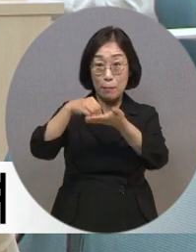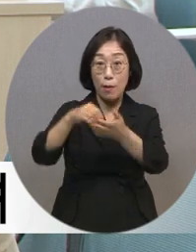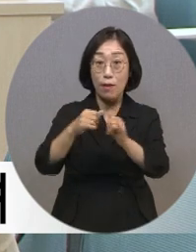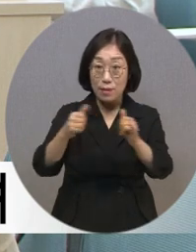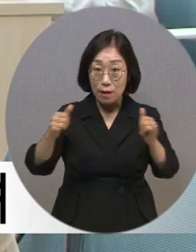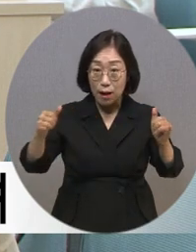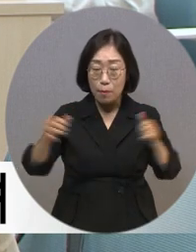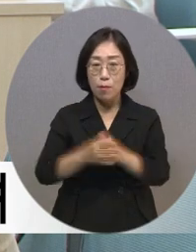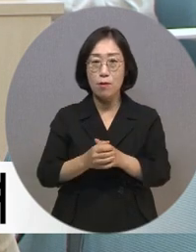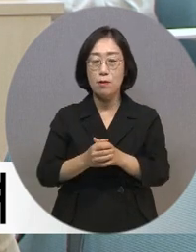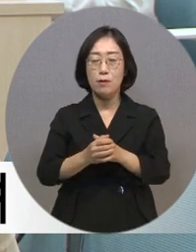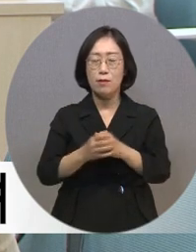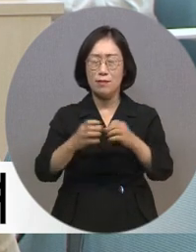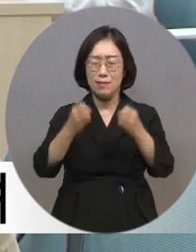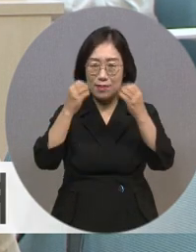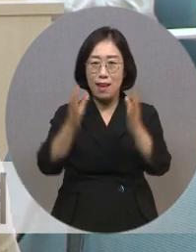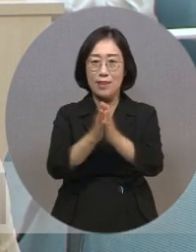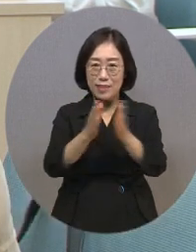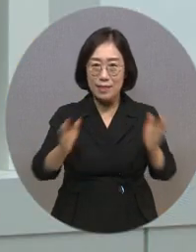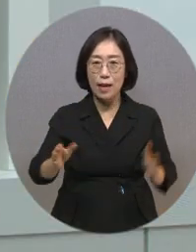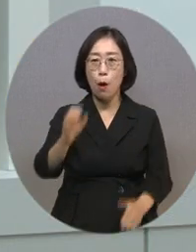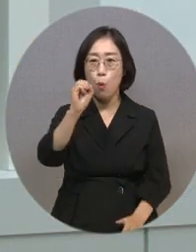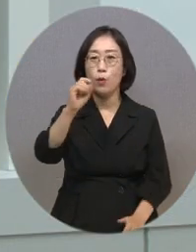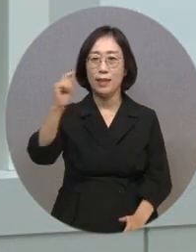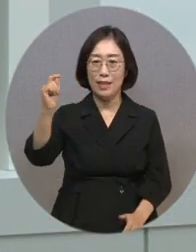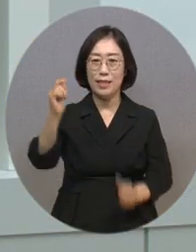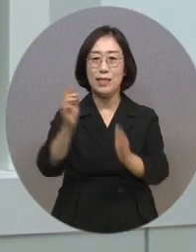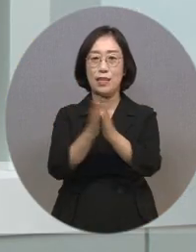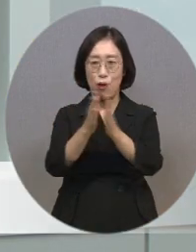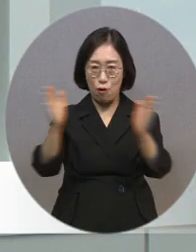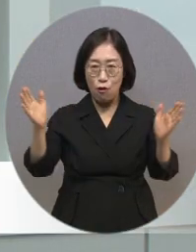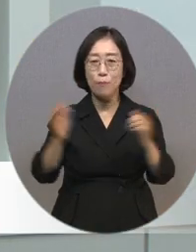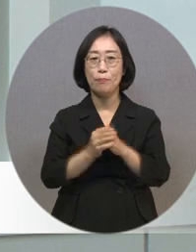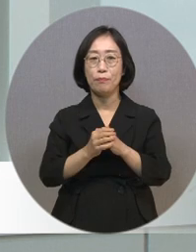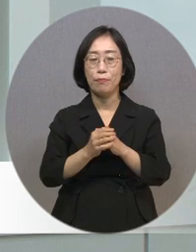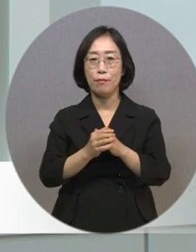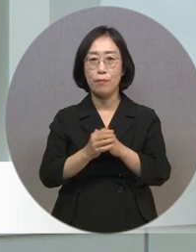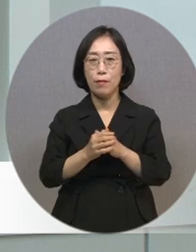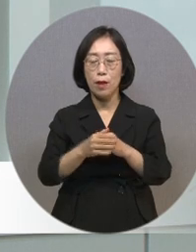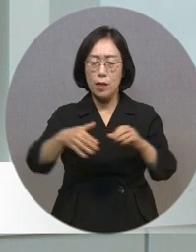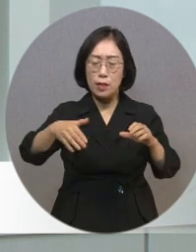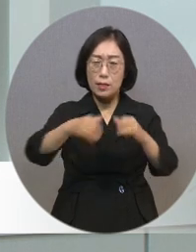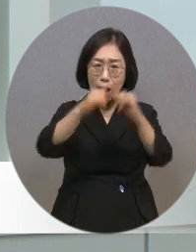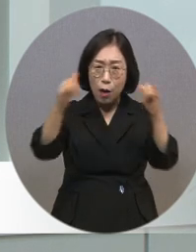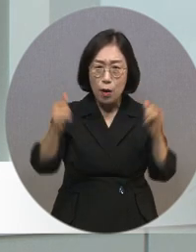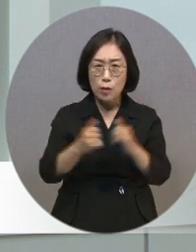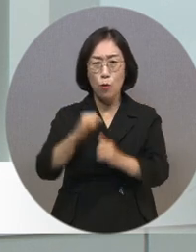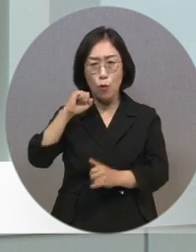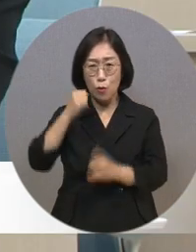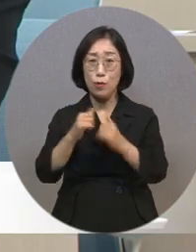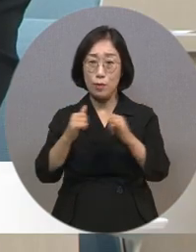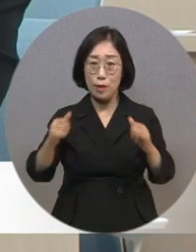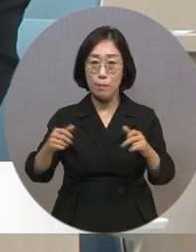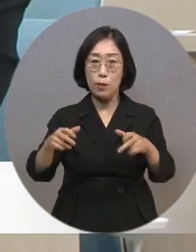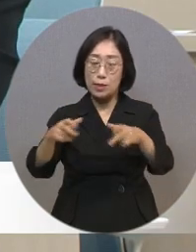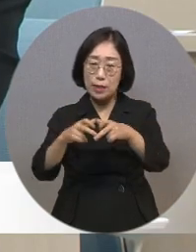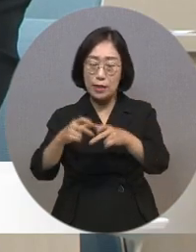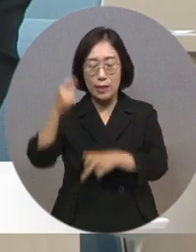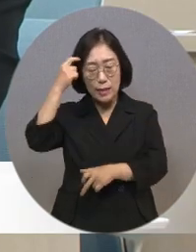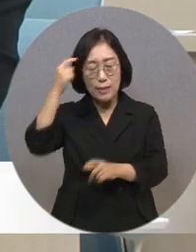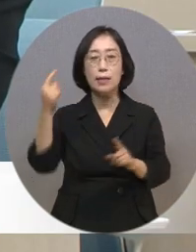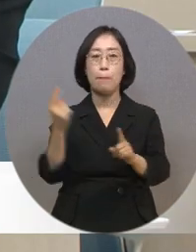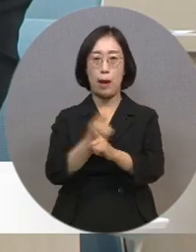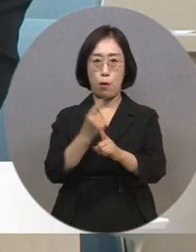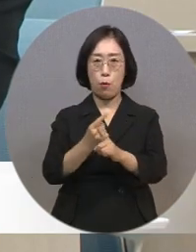함께 오리엔테이션 시간을 가졌습니다. 문화복지 CEO 과정은 사회적 약자와 장애인의 인식 개선 및